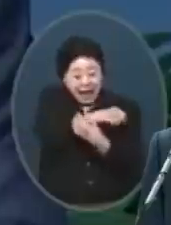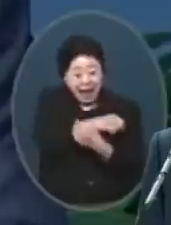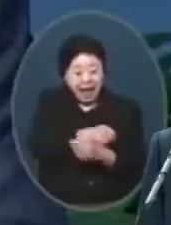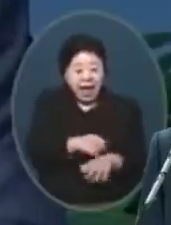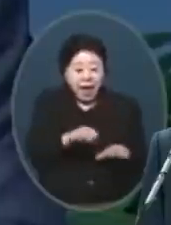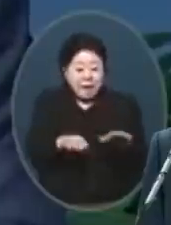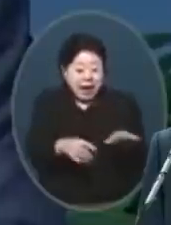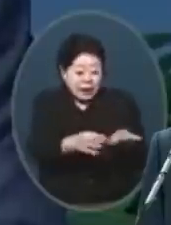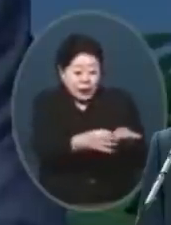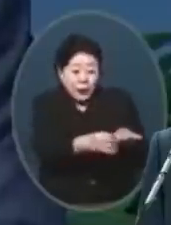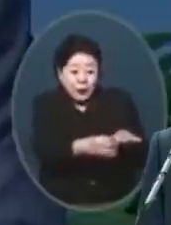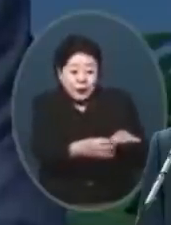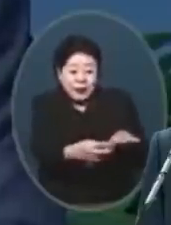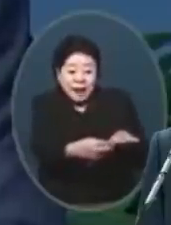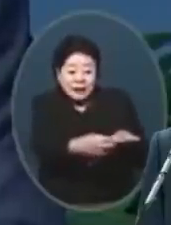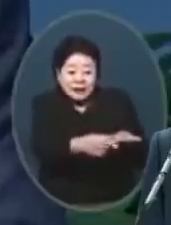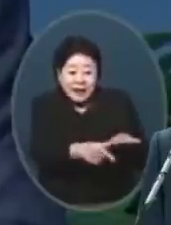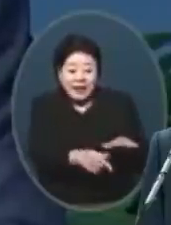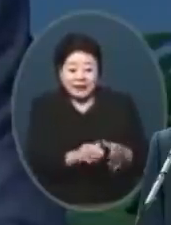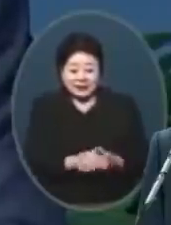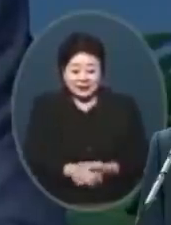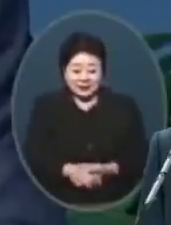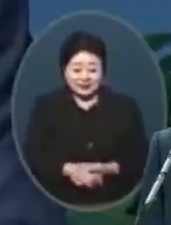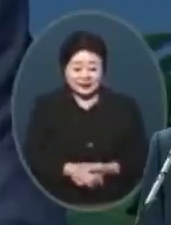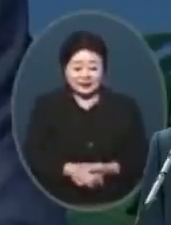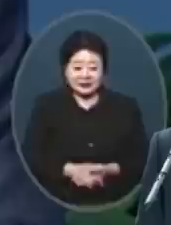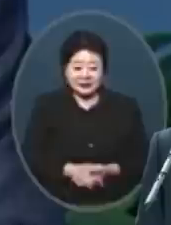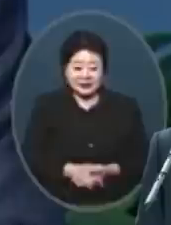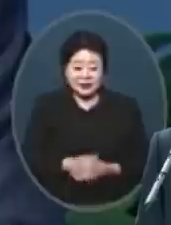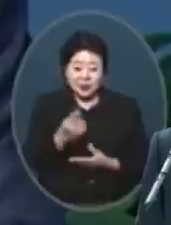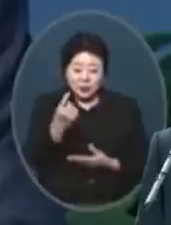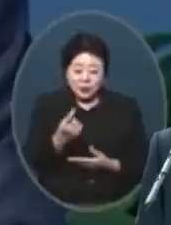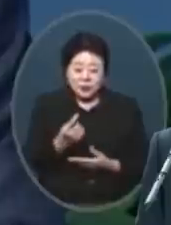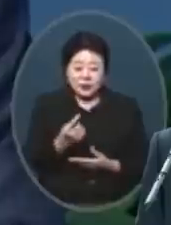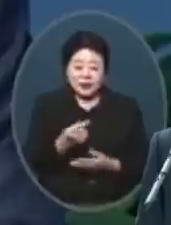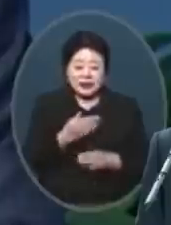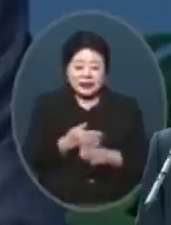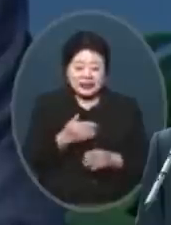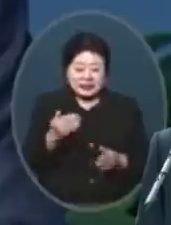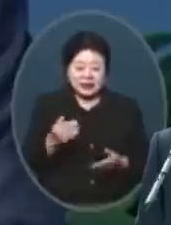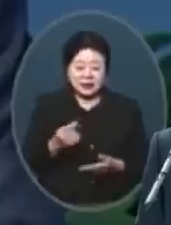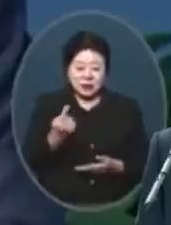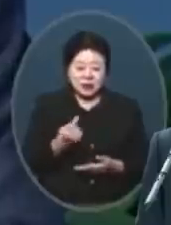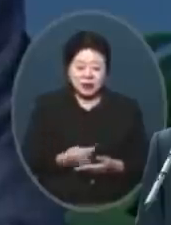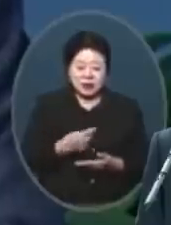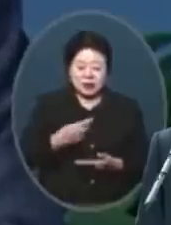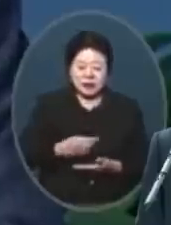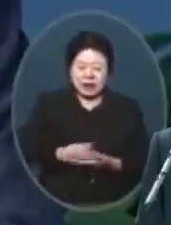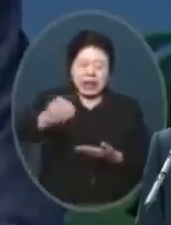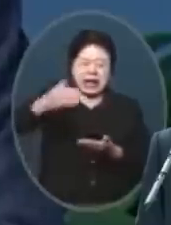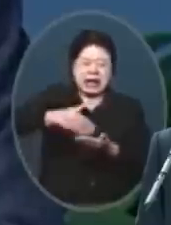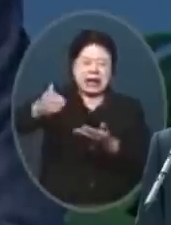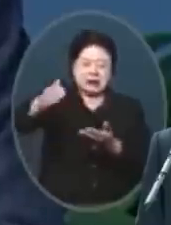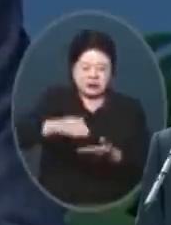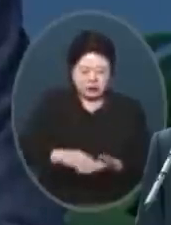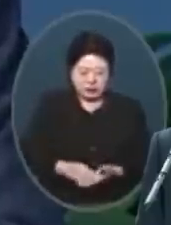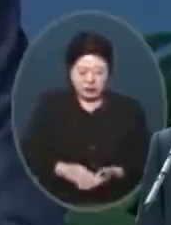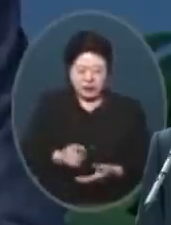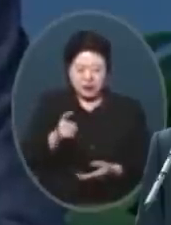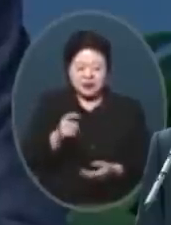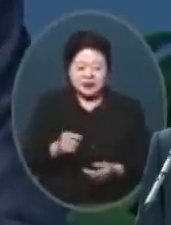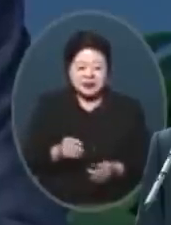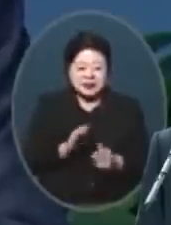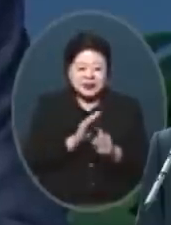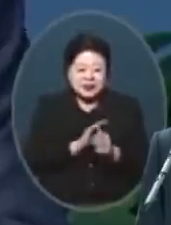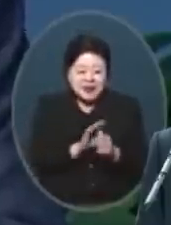발톱 깎으려 하는데 다른 사람은 와서 손대지 못하게 하는데 이 사육사가